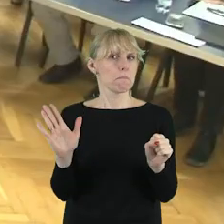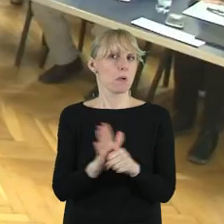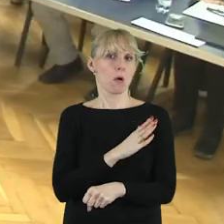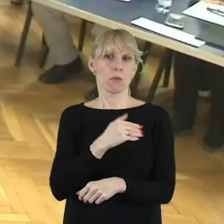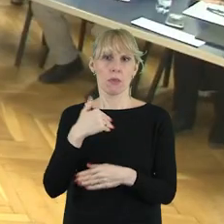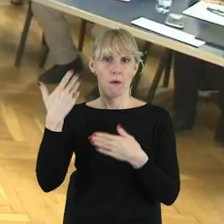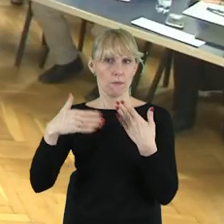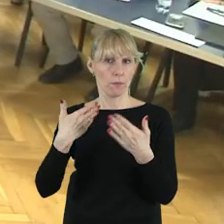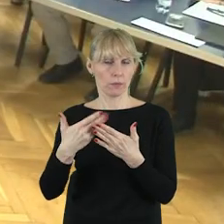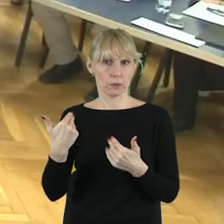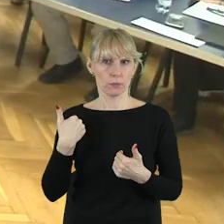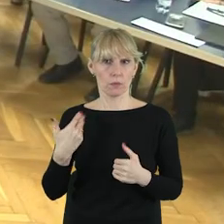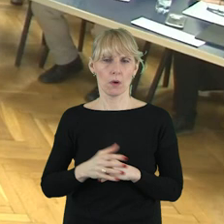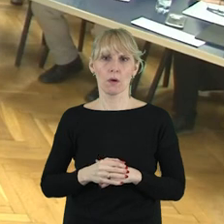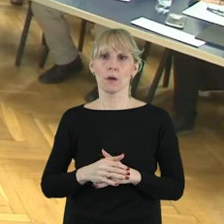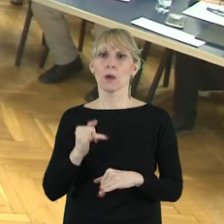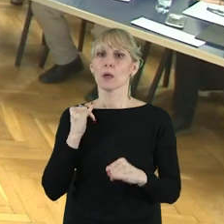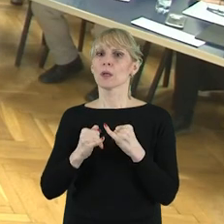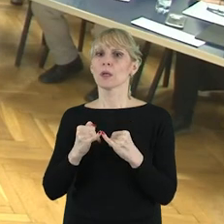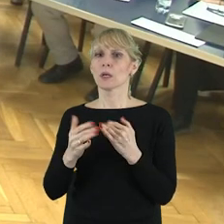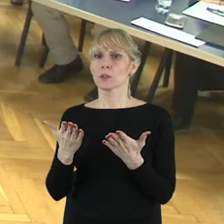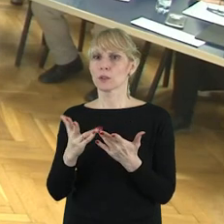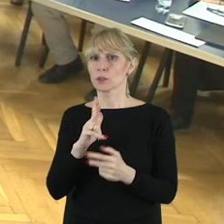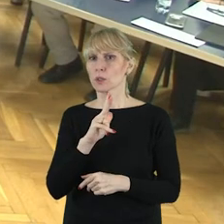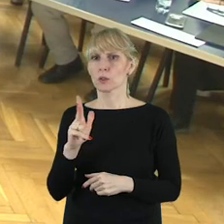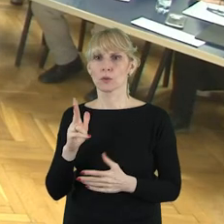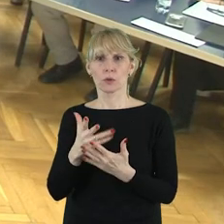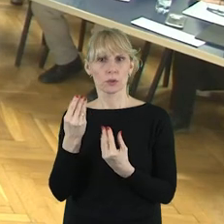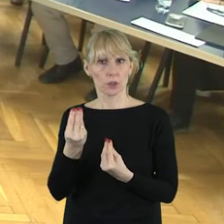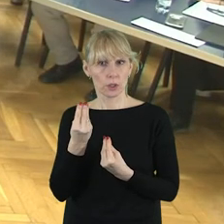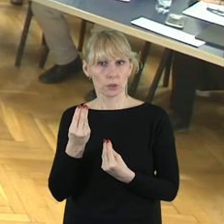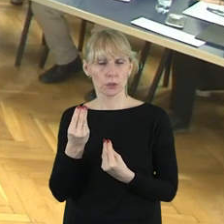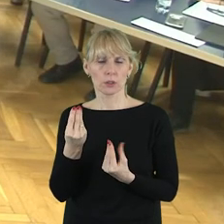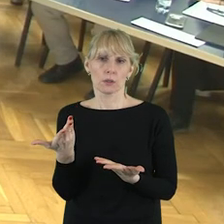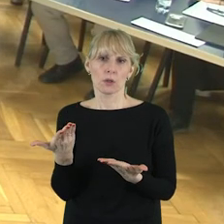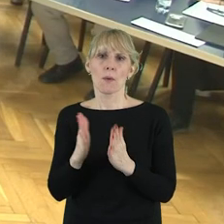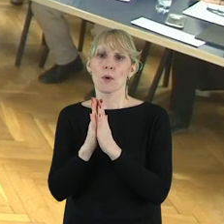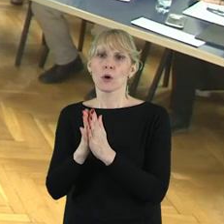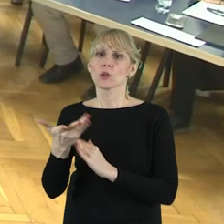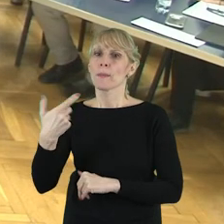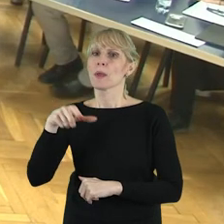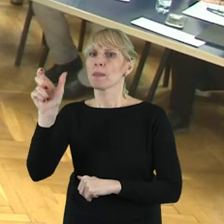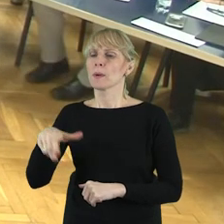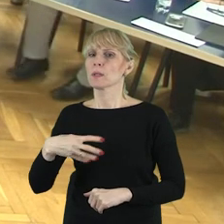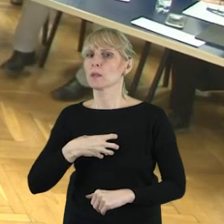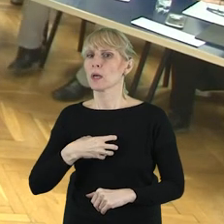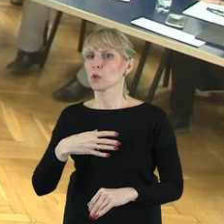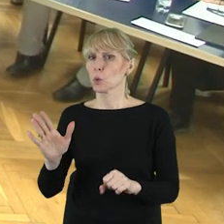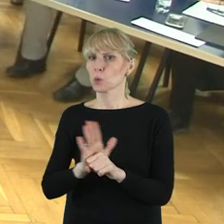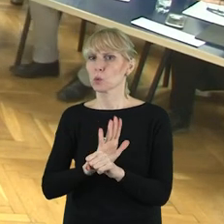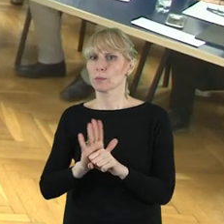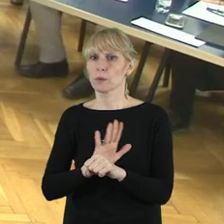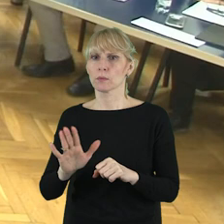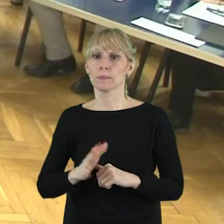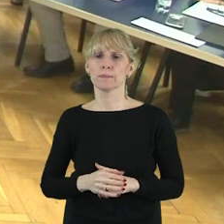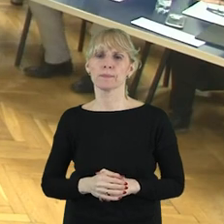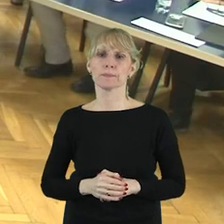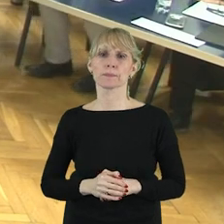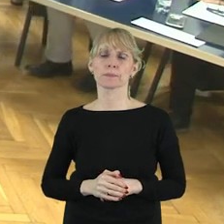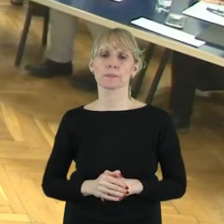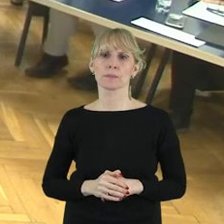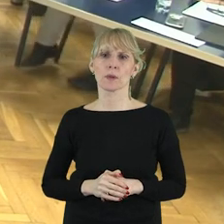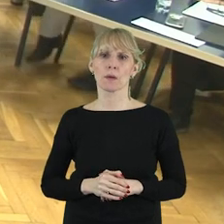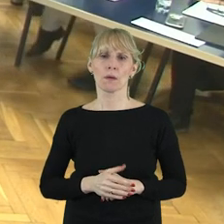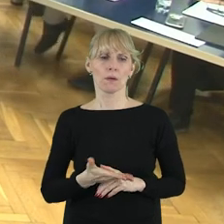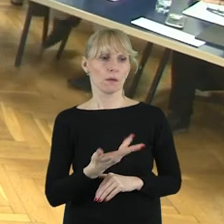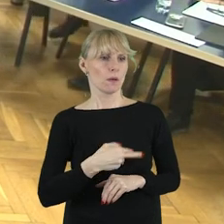Mrozik. Dziękuję bardzo. Proszę bardzo, pan radny Marcin Bugajski i później pani dyrektor Magdalena